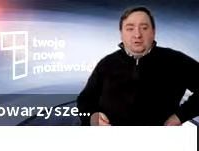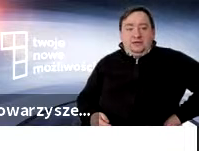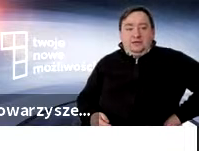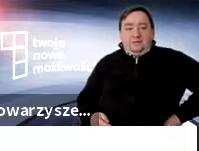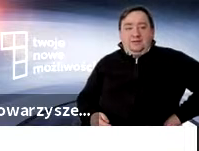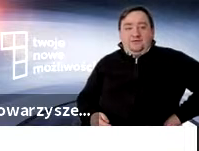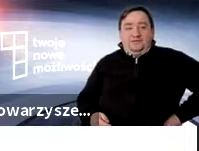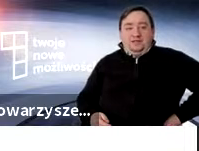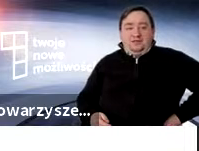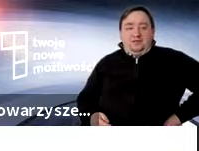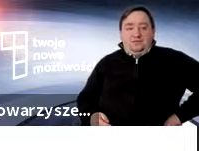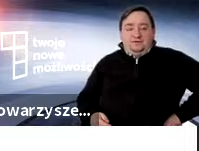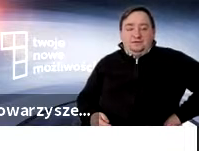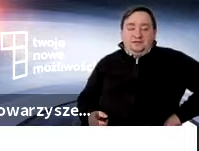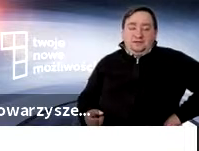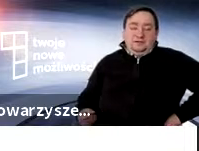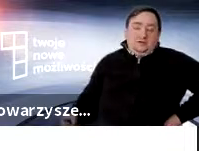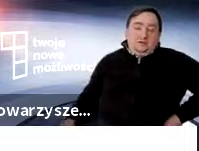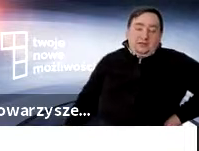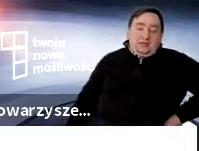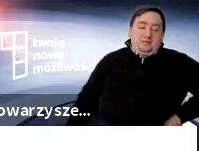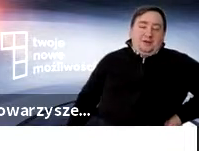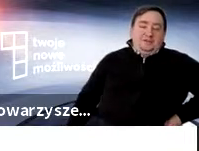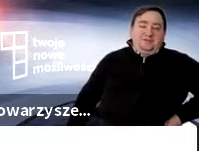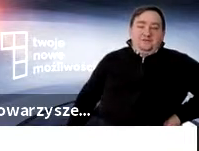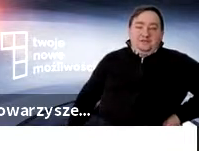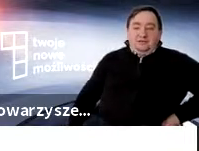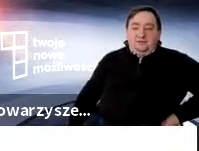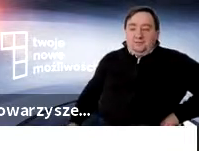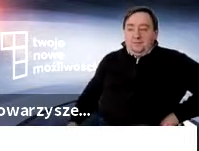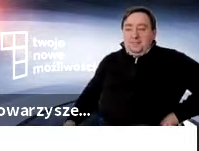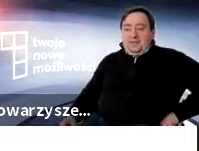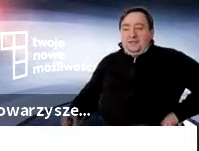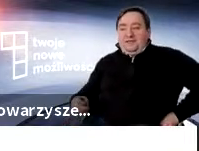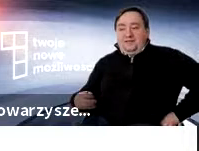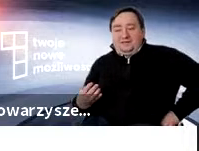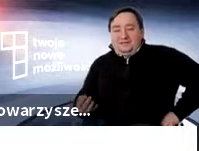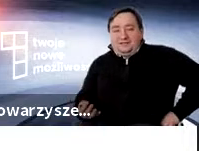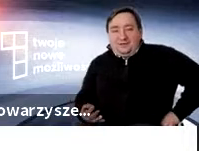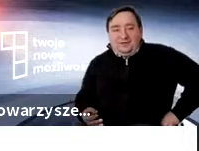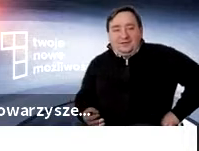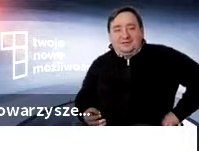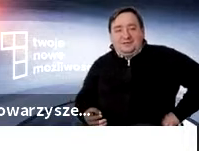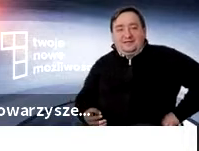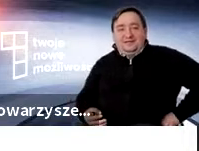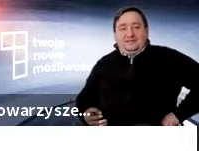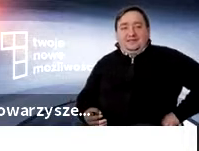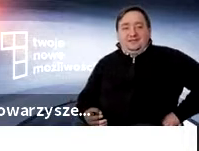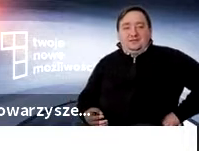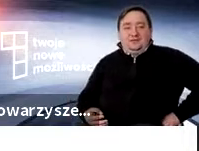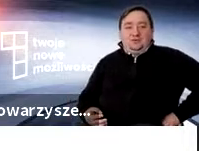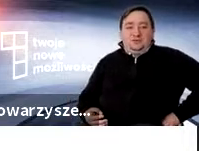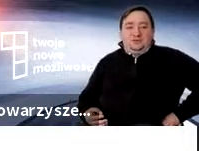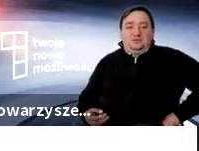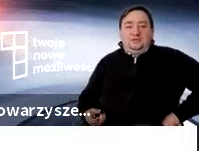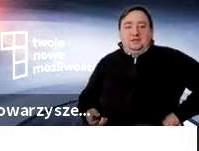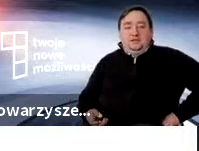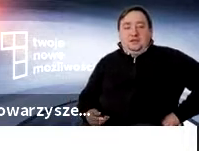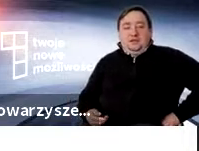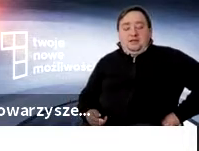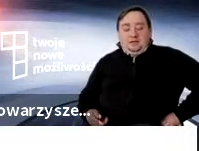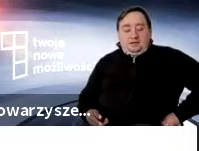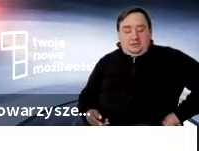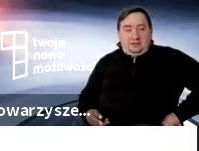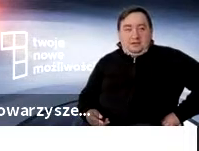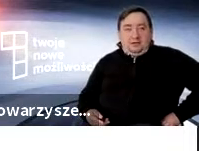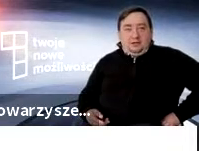80 beneficjentów. Tak jak Państwo wiedzą ze swoich statystyk, osoby z